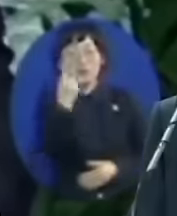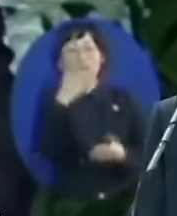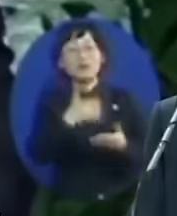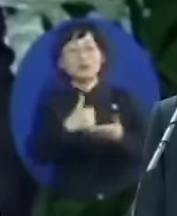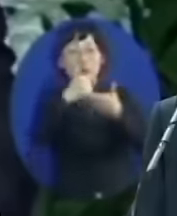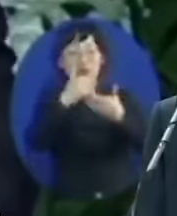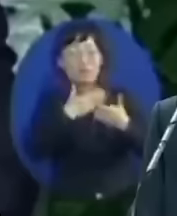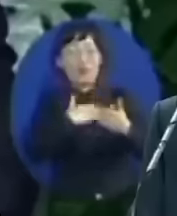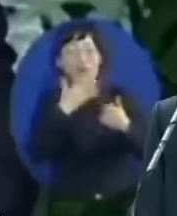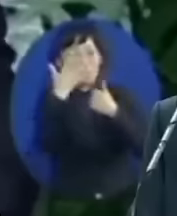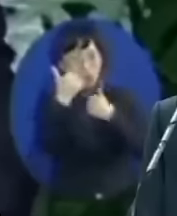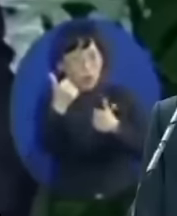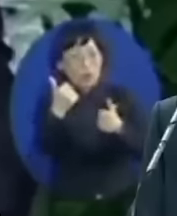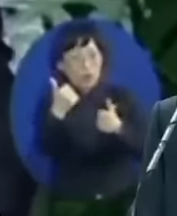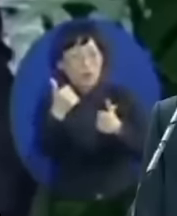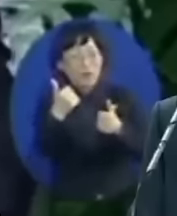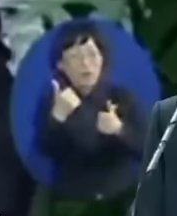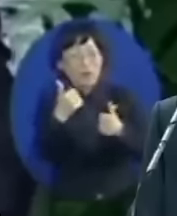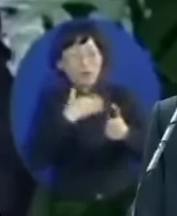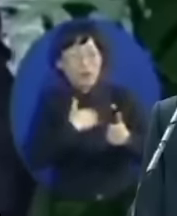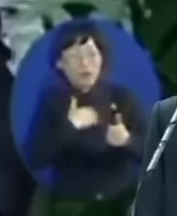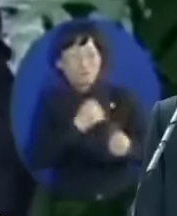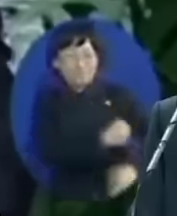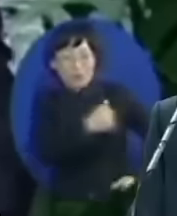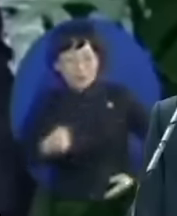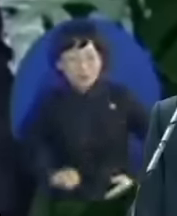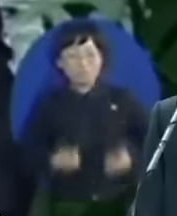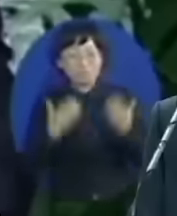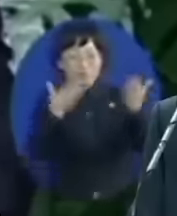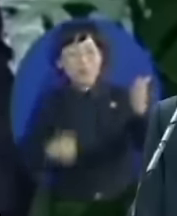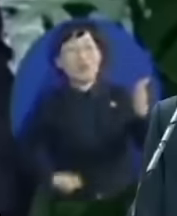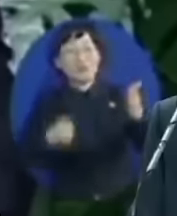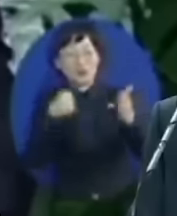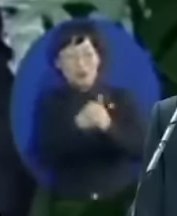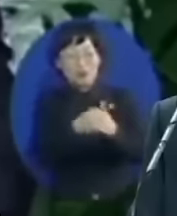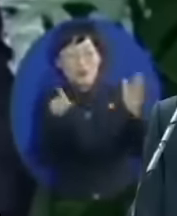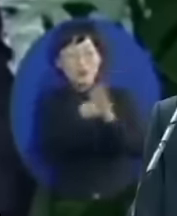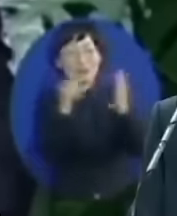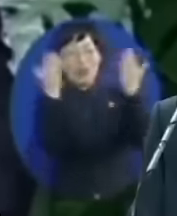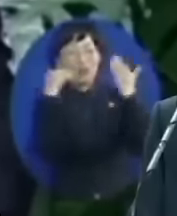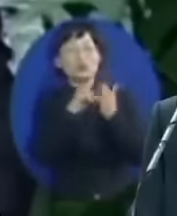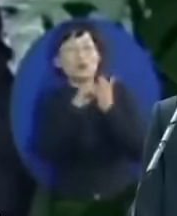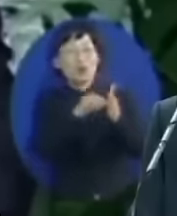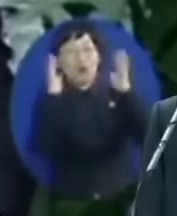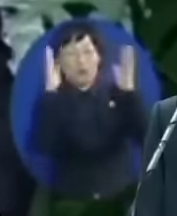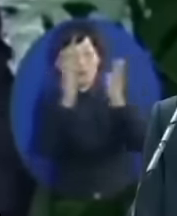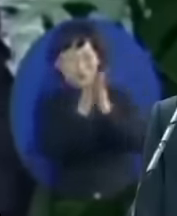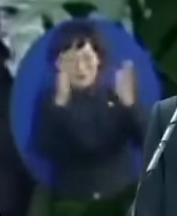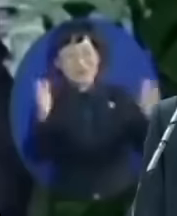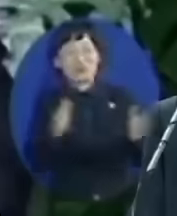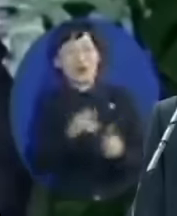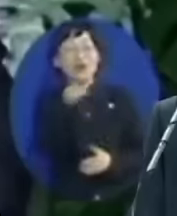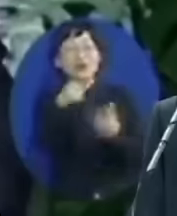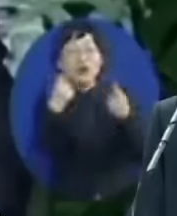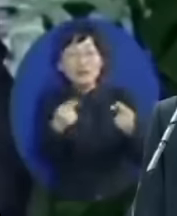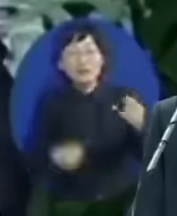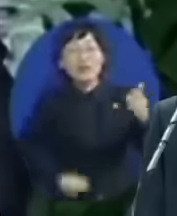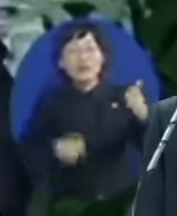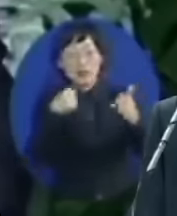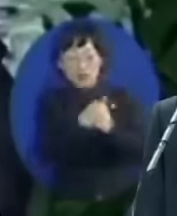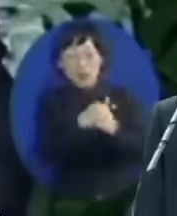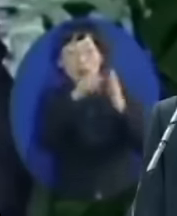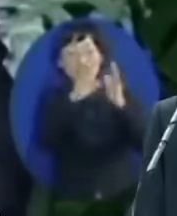나를 부르셨구나, 내가 주님께 헌신해야 되겠다, 그 결정하고 신학교에 와서 공부를 하게 된 것입니다. 이와 같이 결정적인